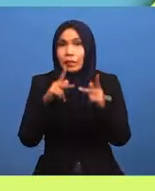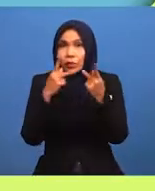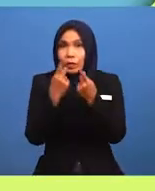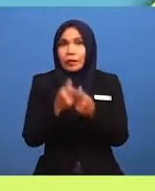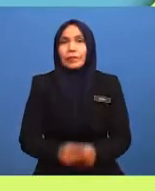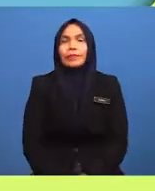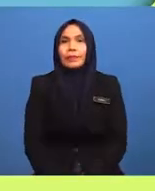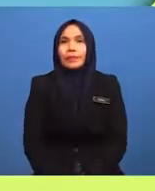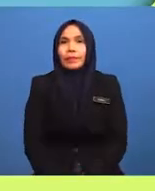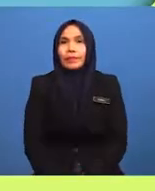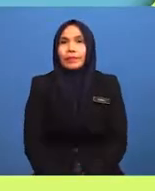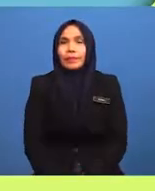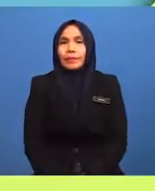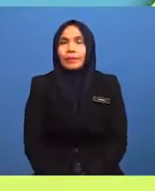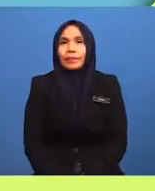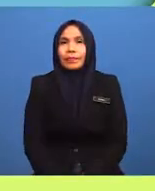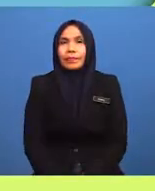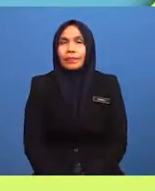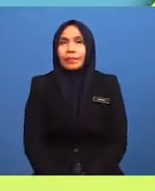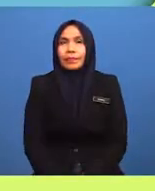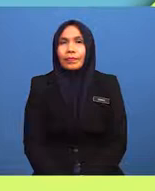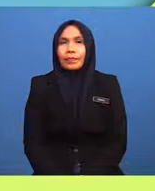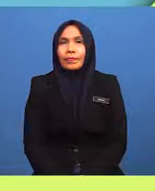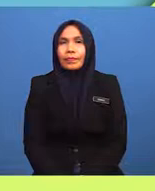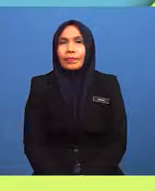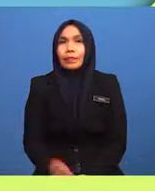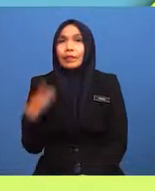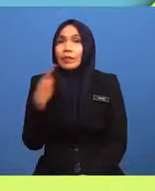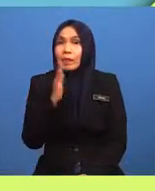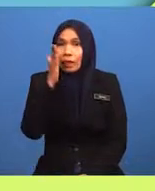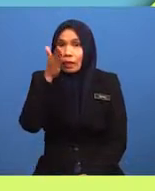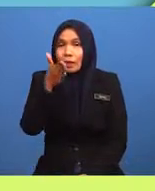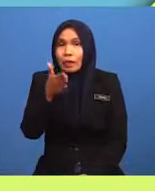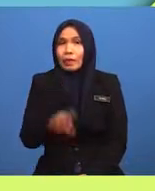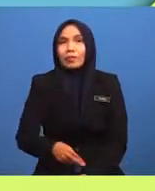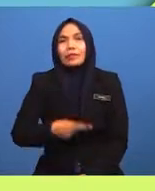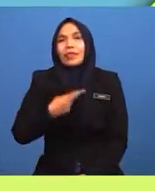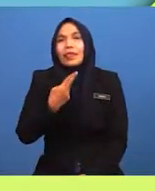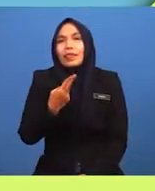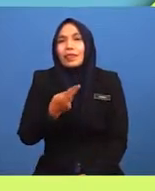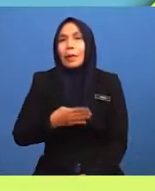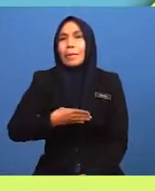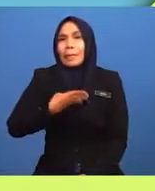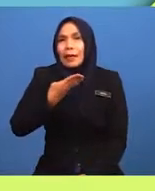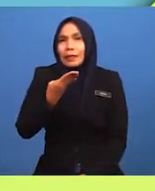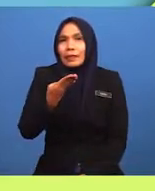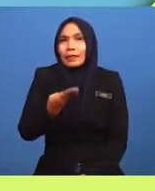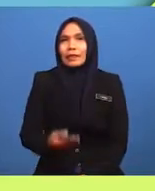apabila kita berhemat tinggi dalam keluarga, kita akan berasa